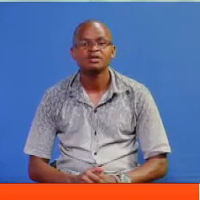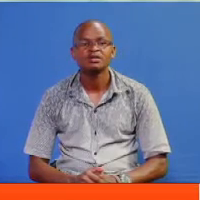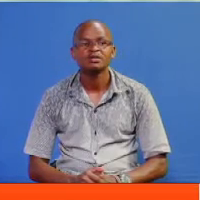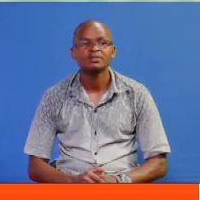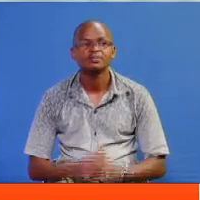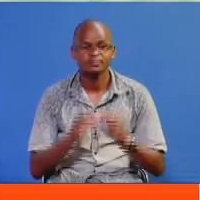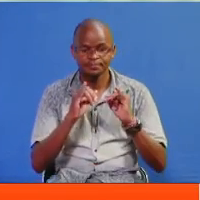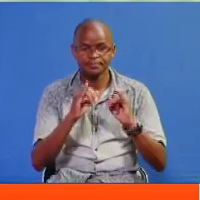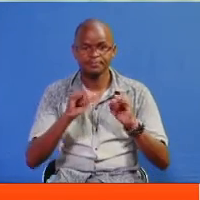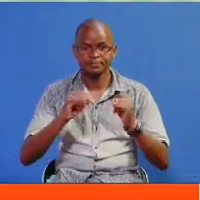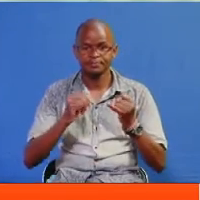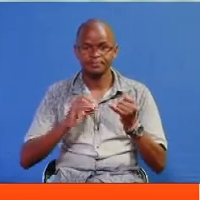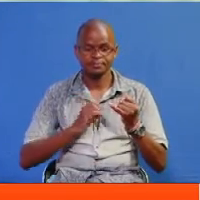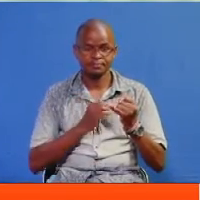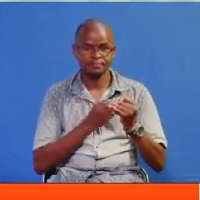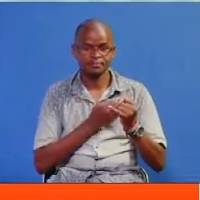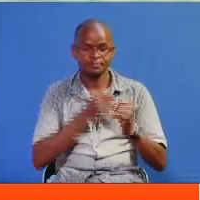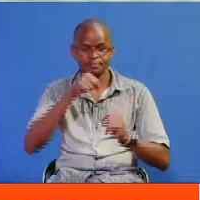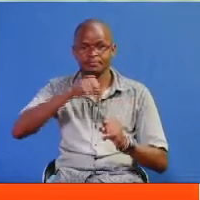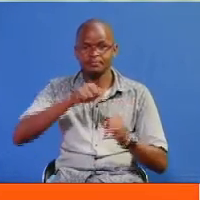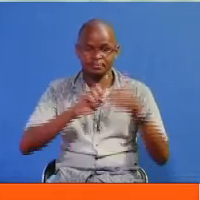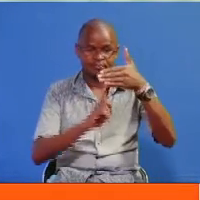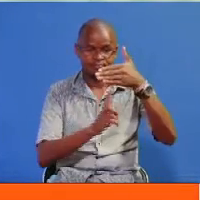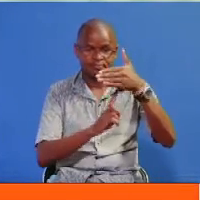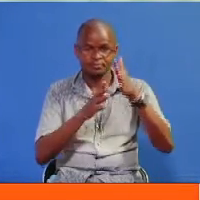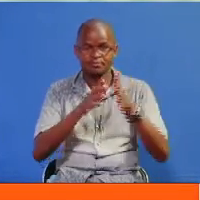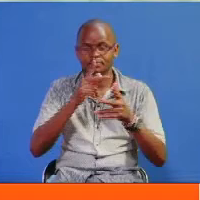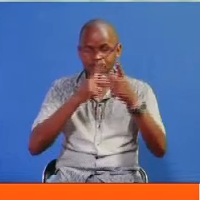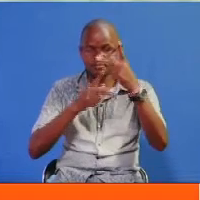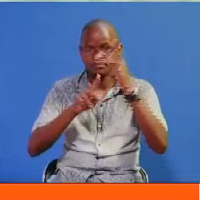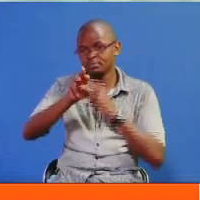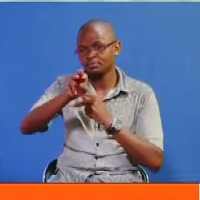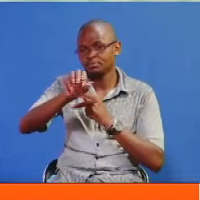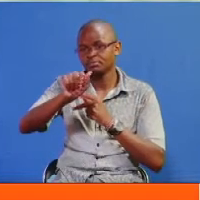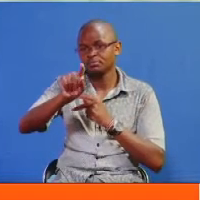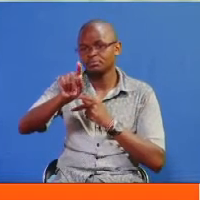Na sasa kwa taarifa yetu kuhusu siku ya leo, waziri wa elimu Profesa George Magoha ametangaza matokeo.